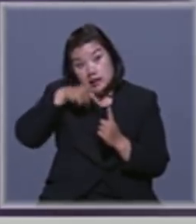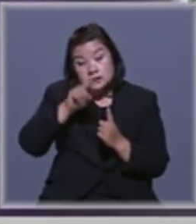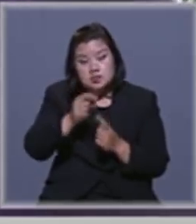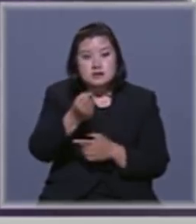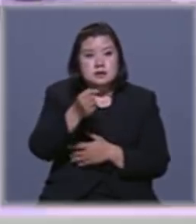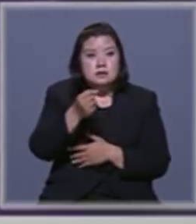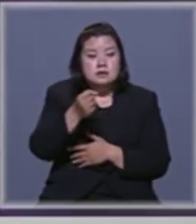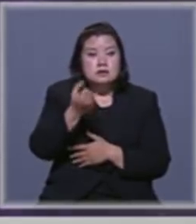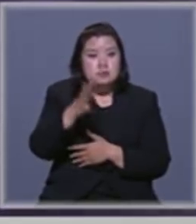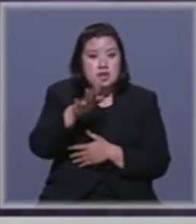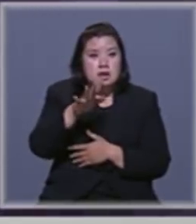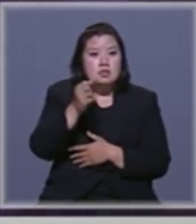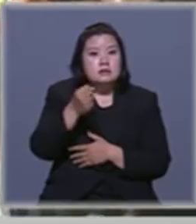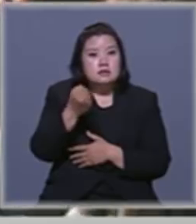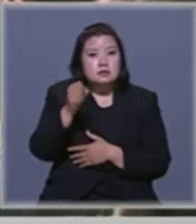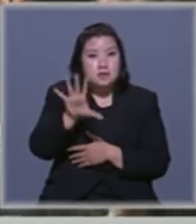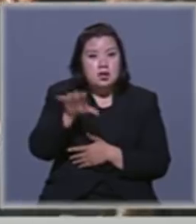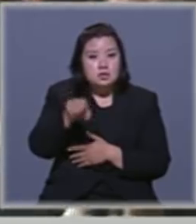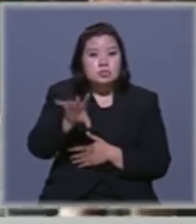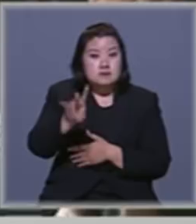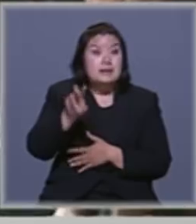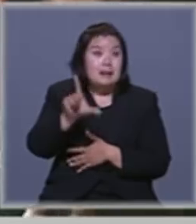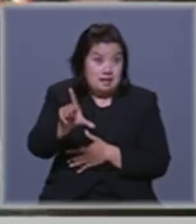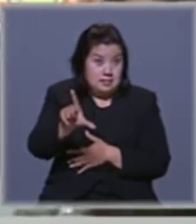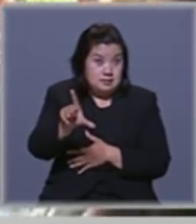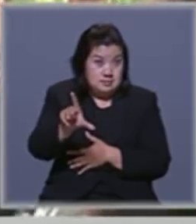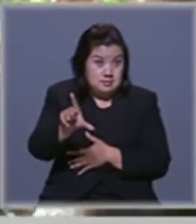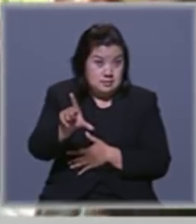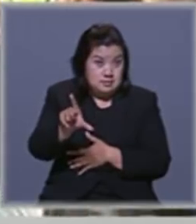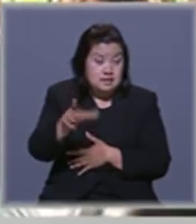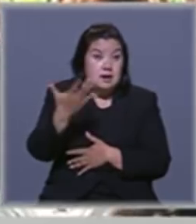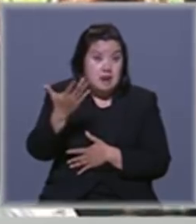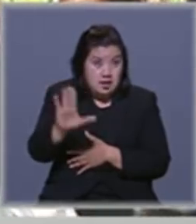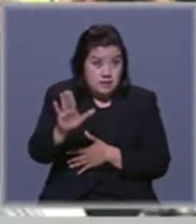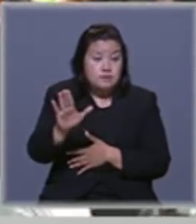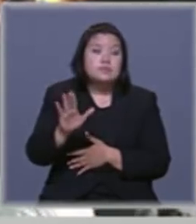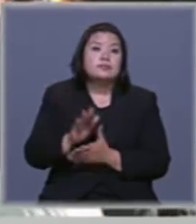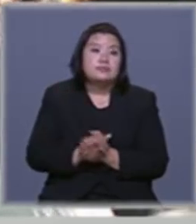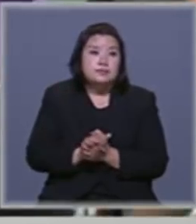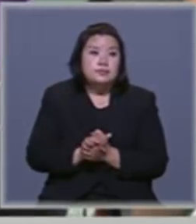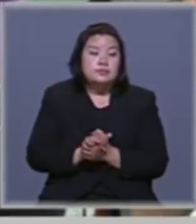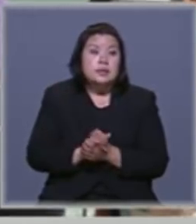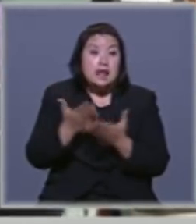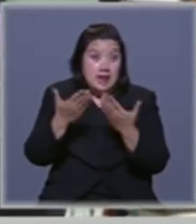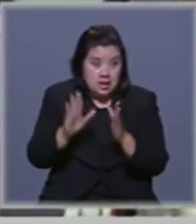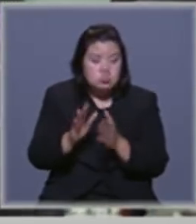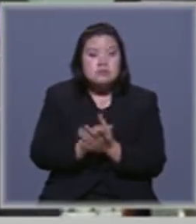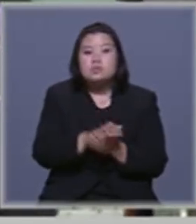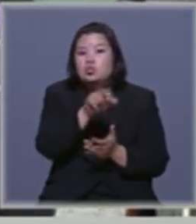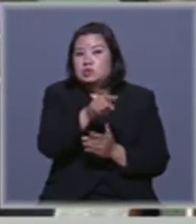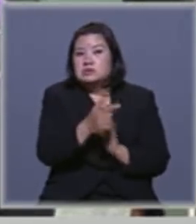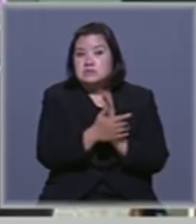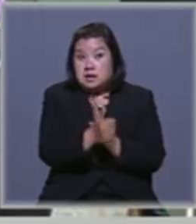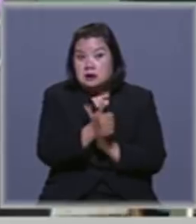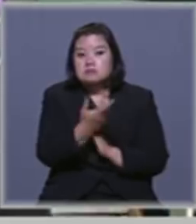ไหม 15ล้านกว่านะฮะ 15.7 ล้านทีนี้อาจารย์พิชิตคำนวณแล้วอาจารย์พิชิตเชื่อว่าคนมันมากขึ้นแต่ไม่รู้ว่าเ